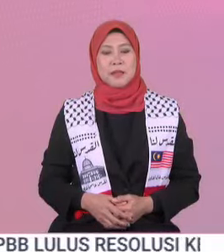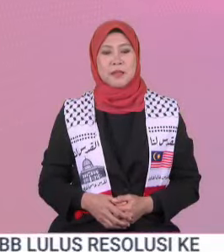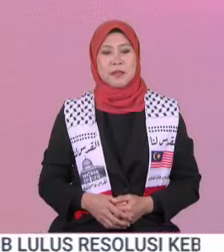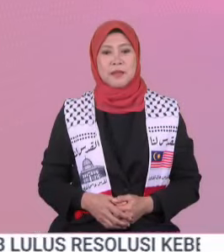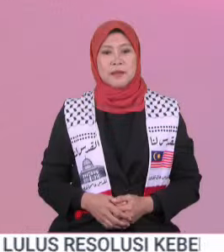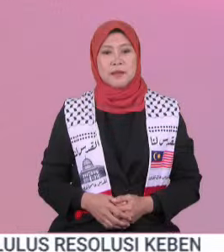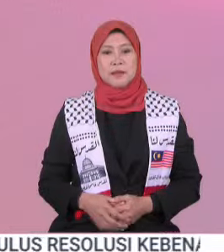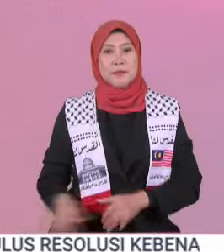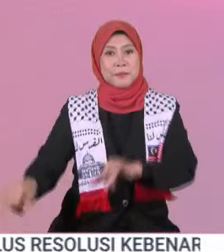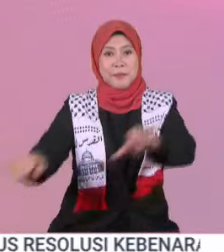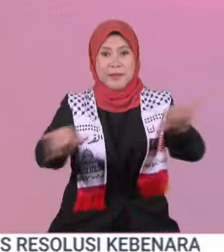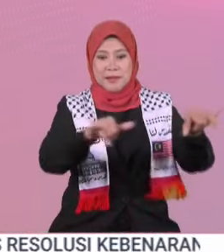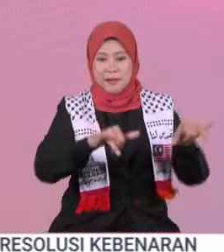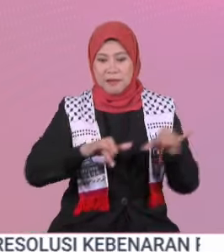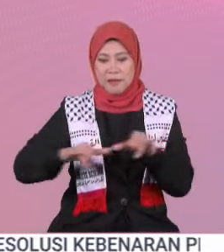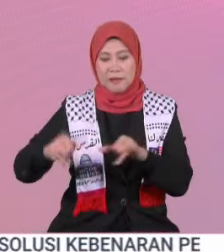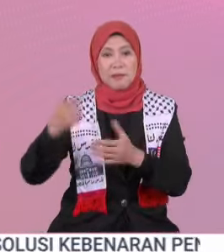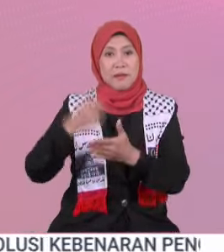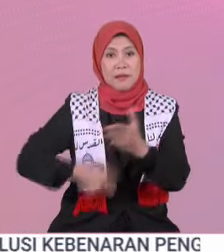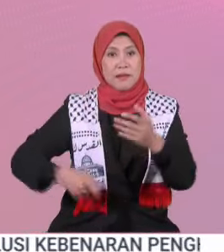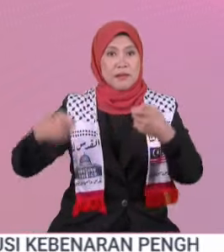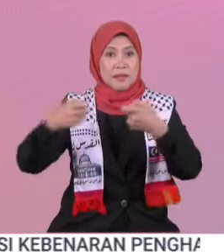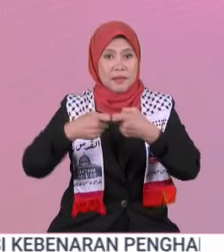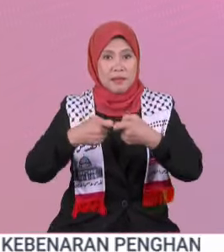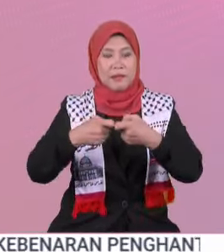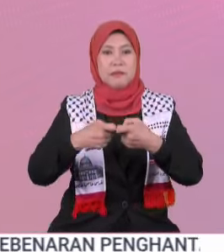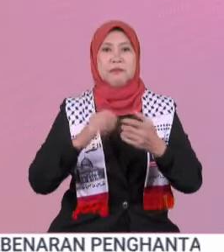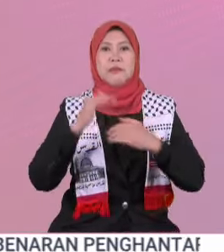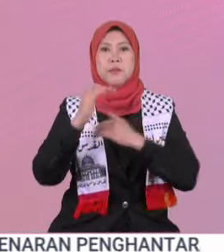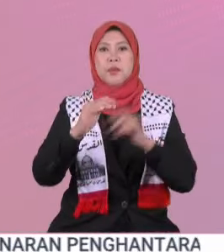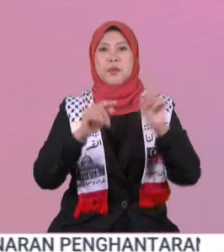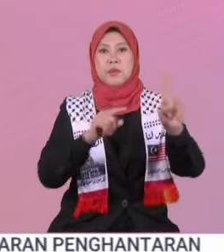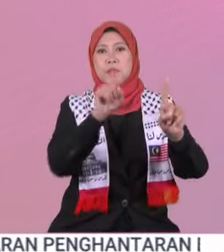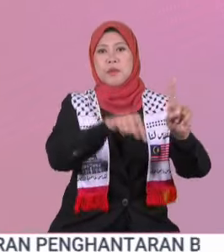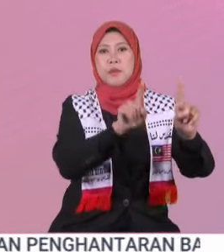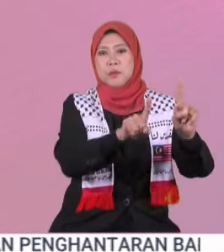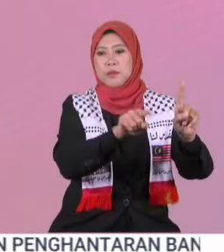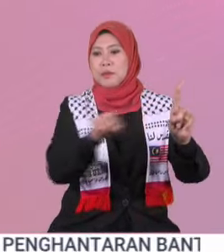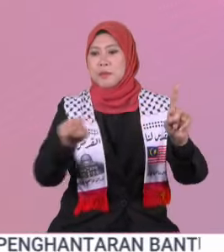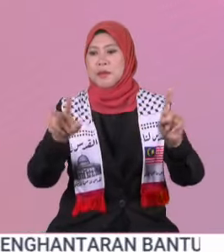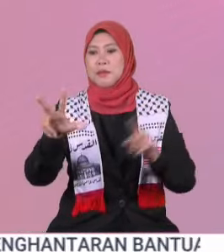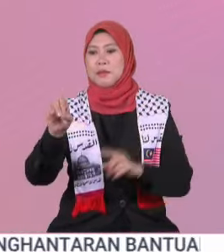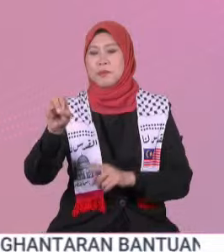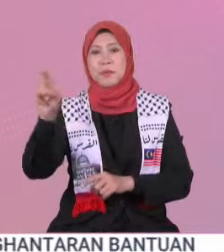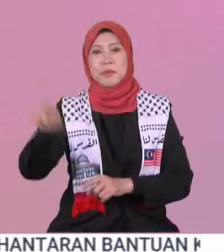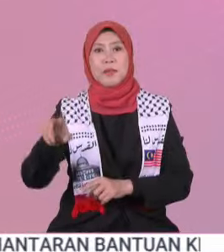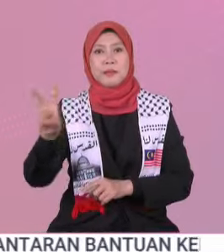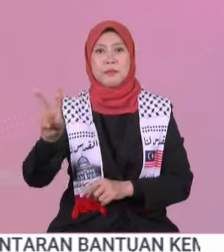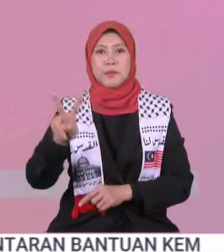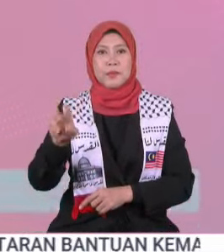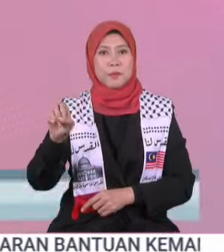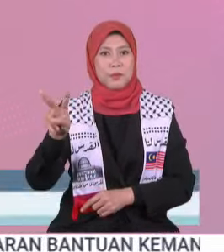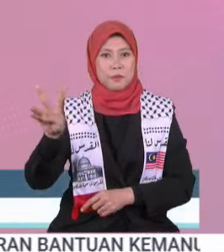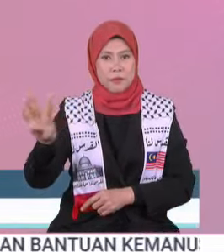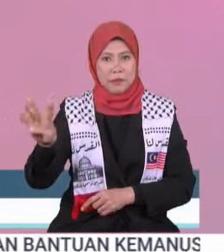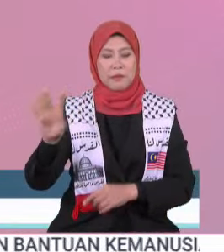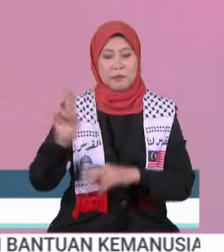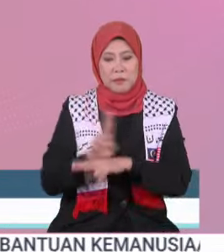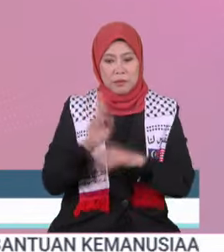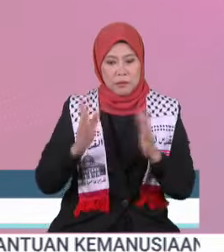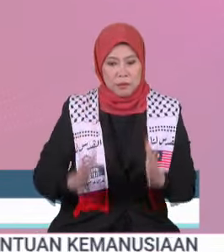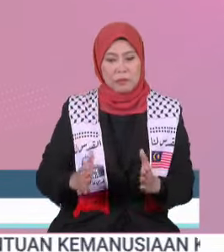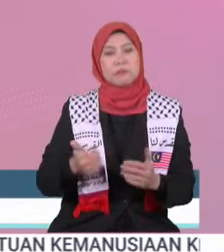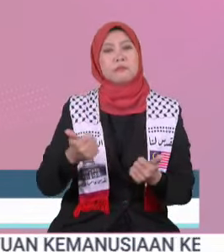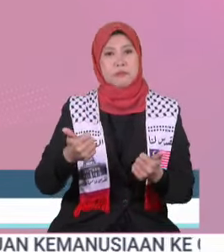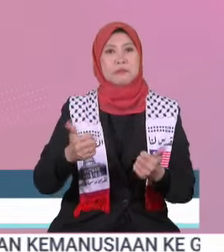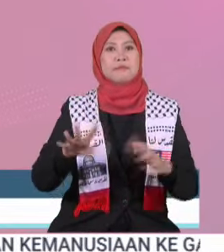susulan pelarasan tarif elektrik bagi tempoh 1 Januari hingga 30 Jun 2024 kalangan pengguna yang ditemui